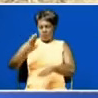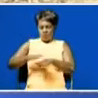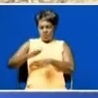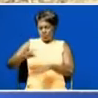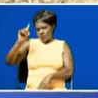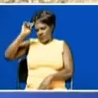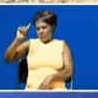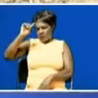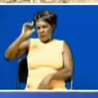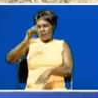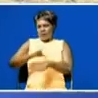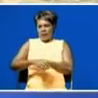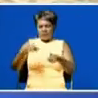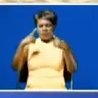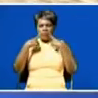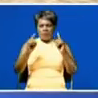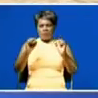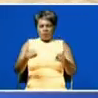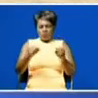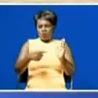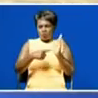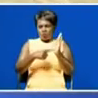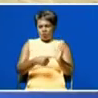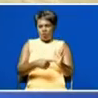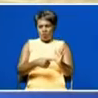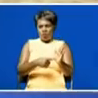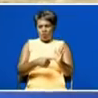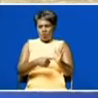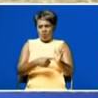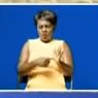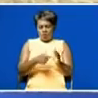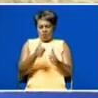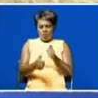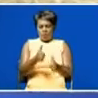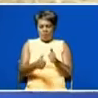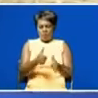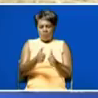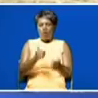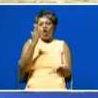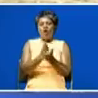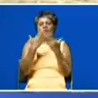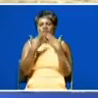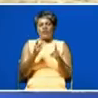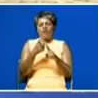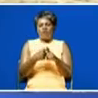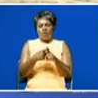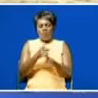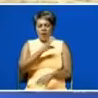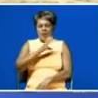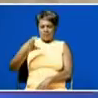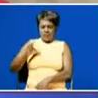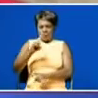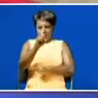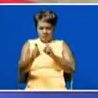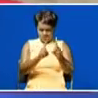wema na kupata matokeo ambayo aliweza kudhibitisha hata kupitia kwa ujumbe mfupi aliotumiwa kutoka baraza la kitaifa la mitihani